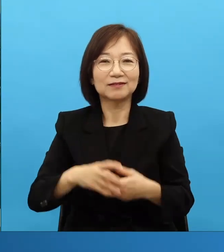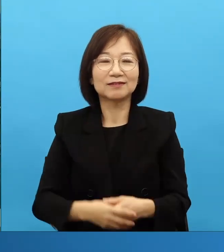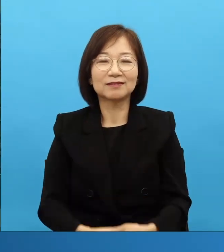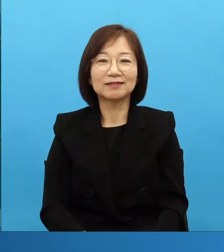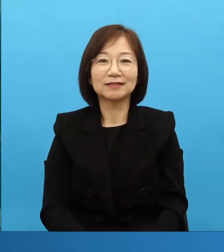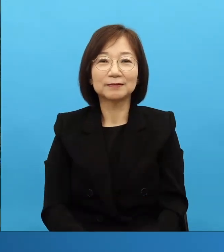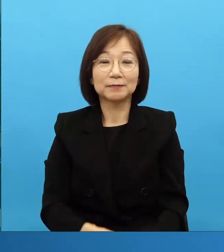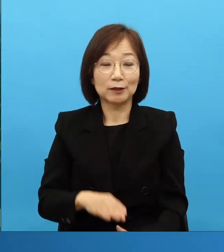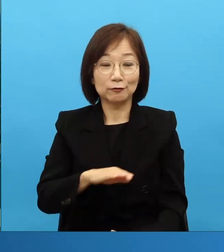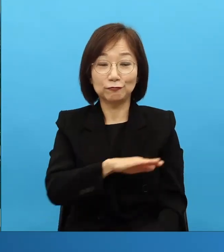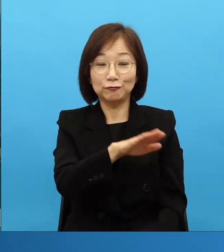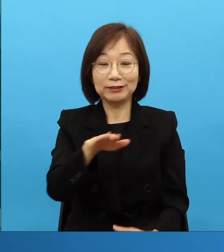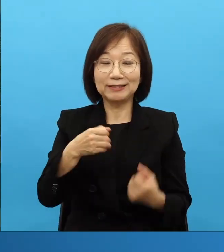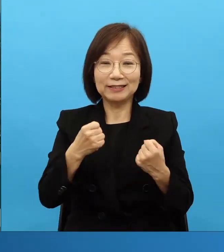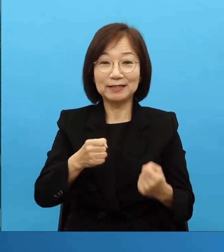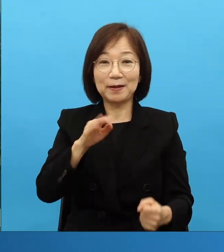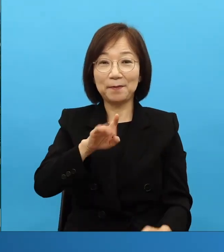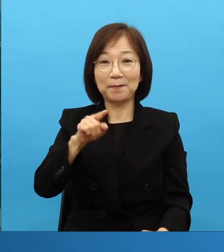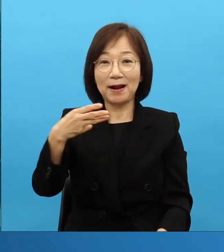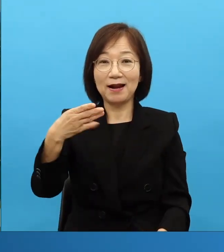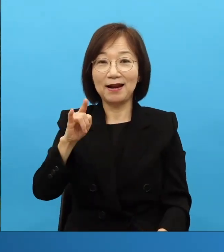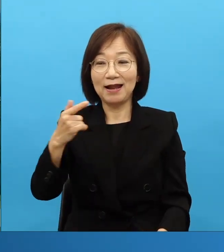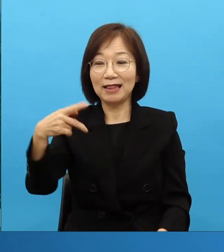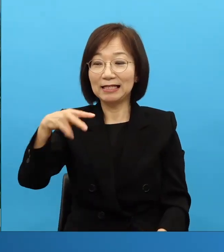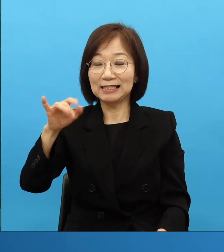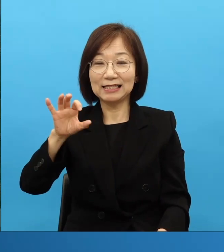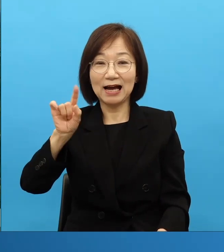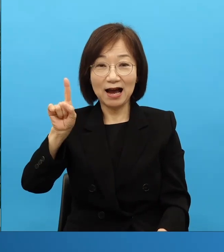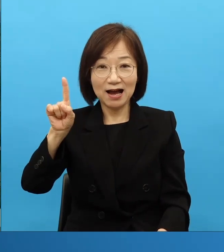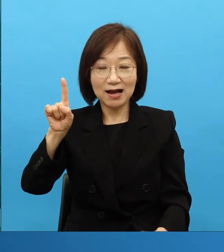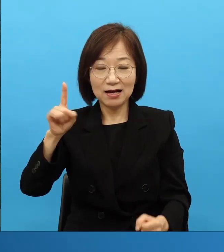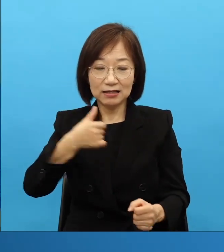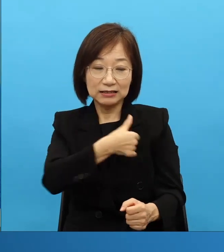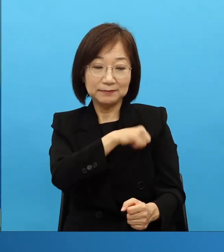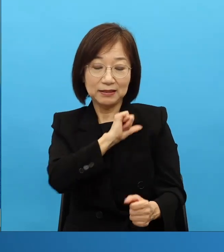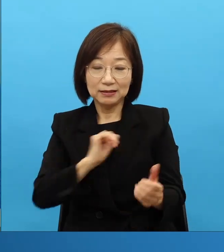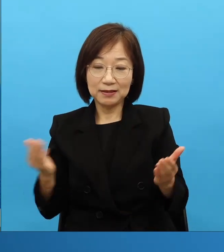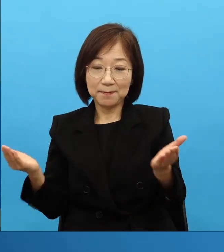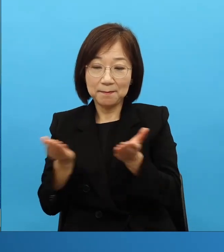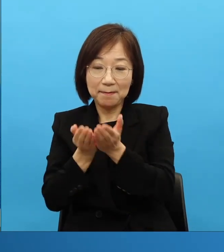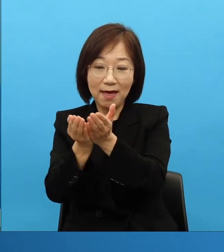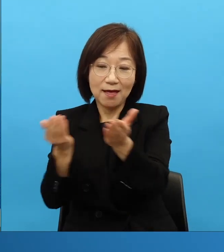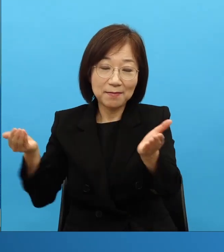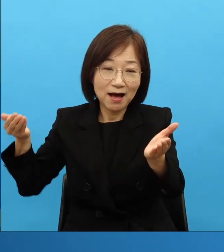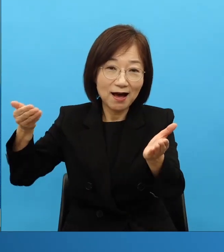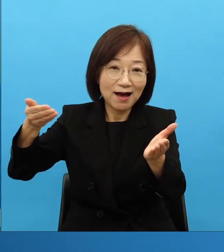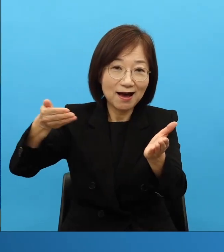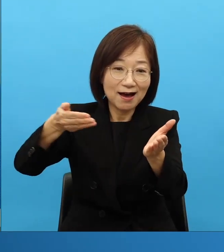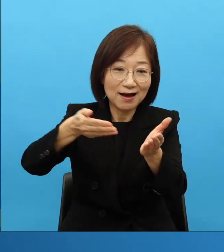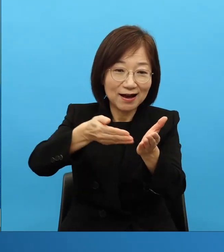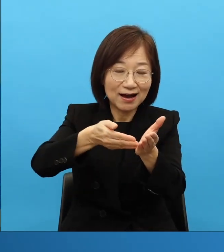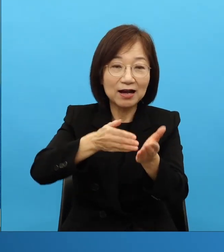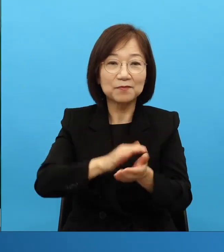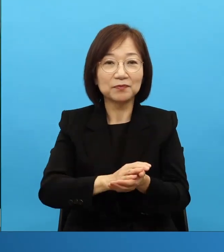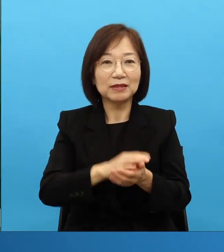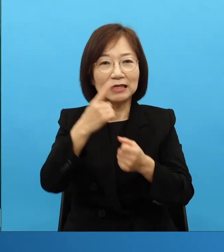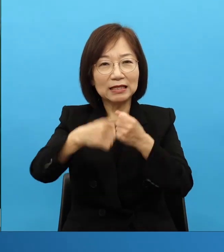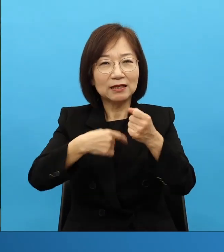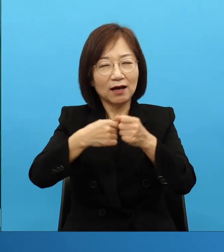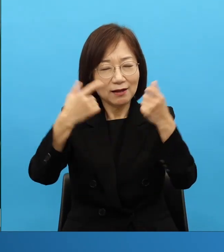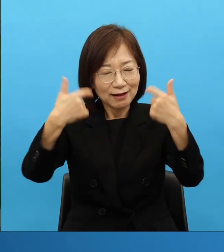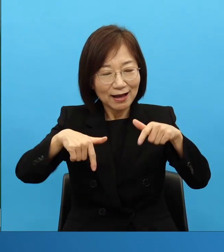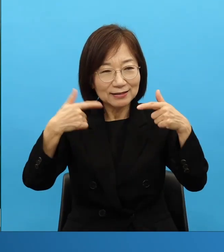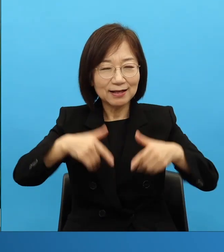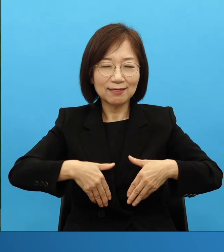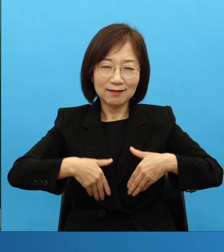있는 발렌시아는 스페인의 항구 도시야. 1년 내내 날씨가 따뜻해서